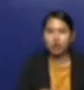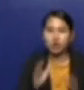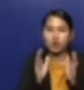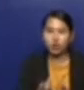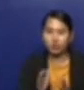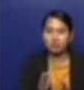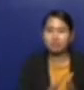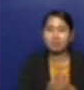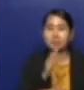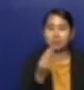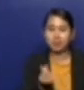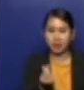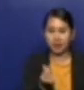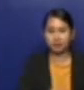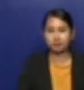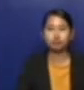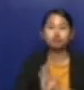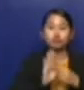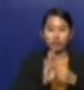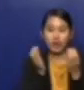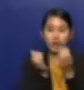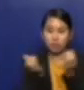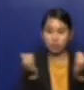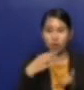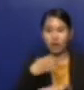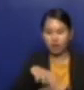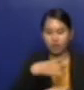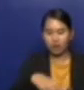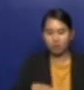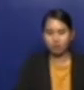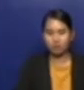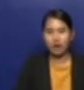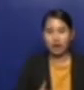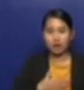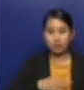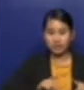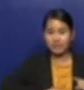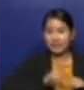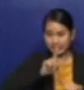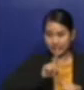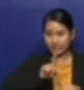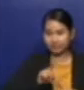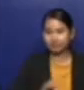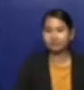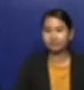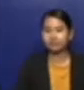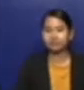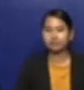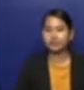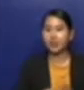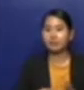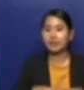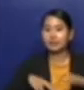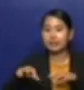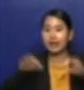างการรัฐธรรมนูญฉบับนี้เราได้มาเป็นอันดับหนึ่งของสภาแห่งนี้เราก็จะตั้งรัฐบาล